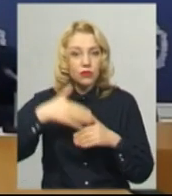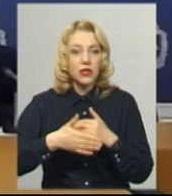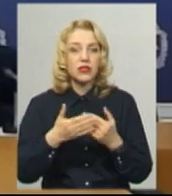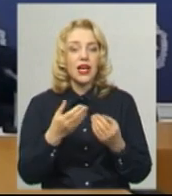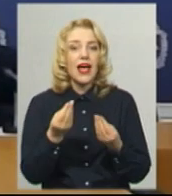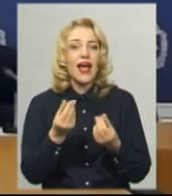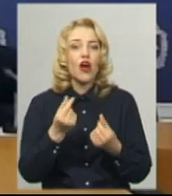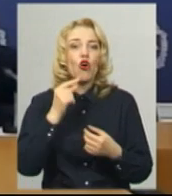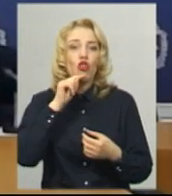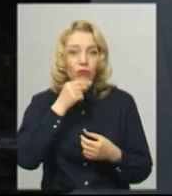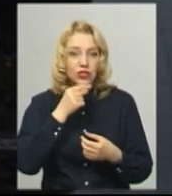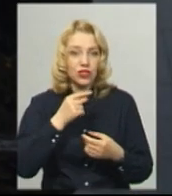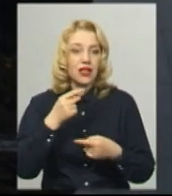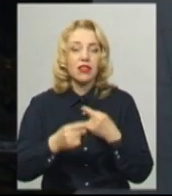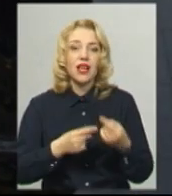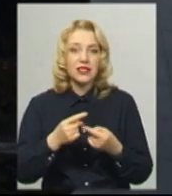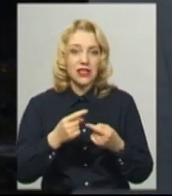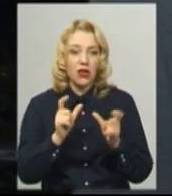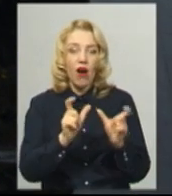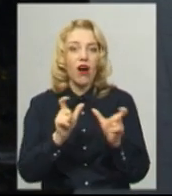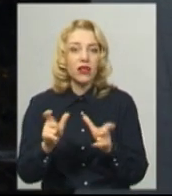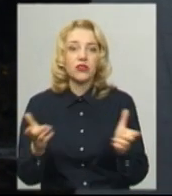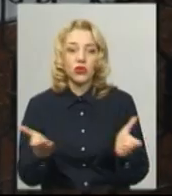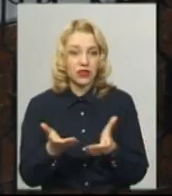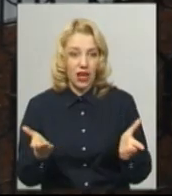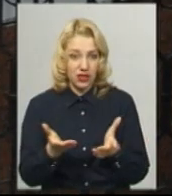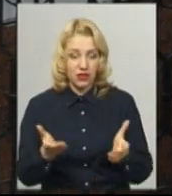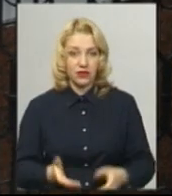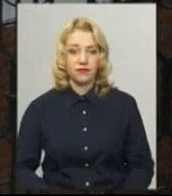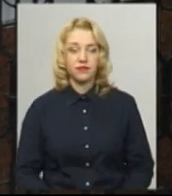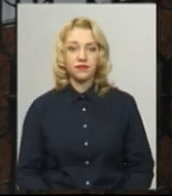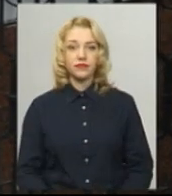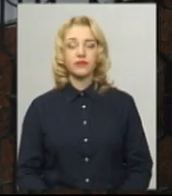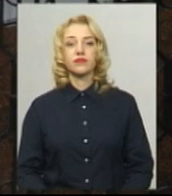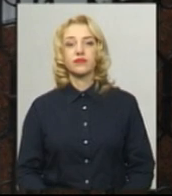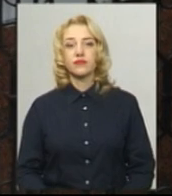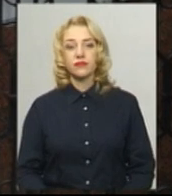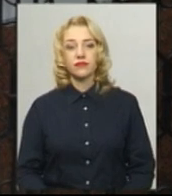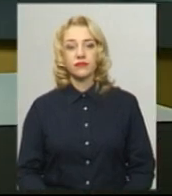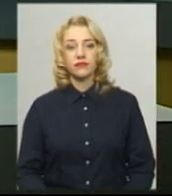наслідки карантинних заходів цілком. Анастасія Збродова, Андрій Гуманий, новини на Суспільному, Хмельницький.